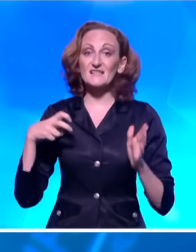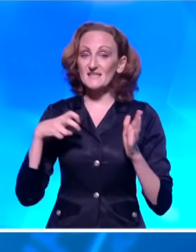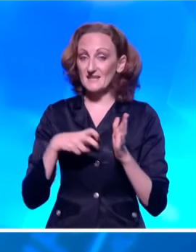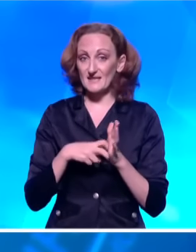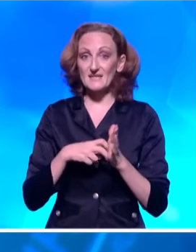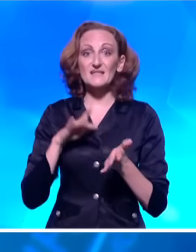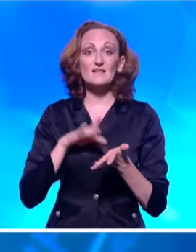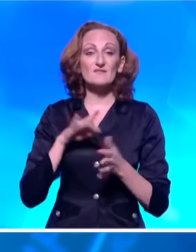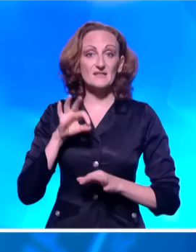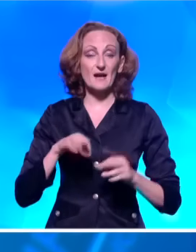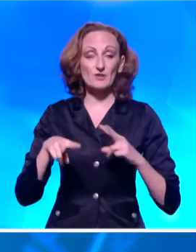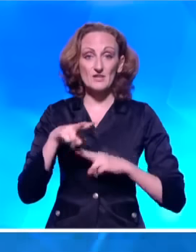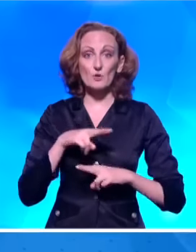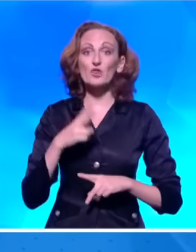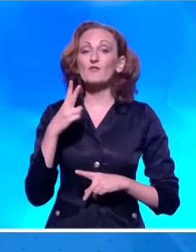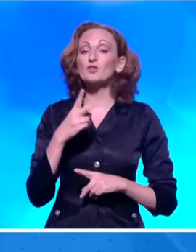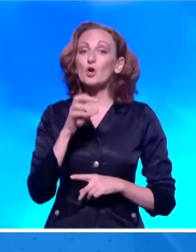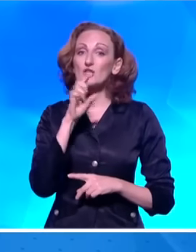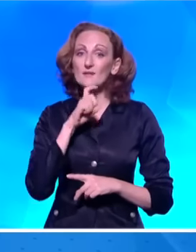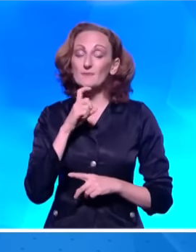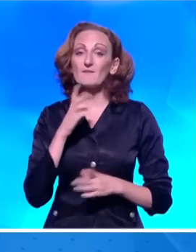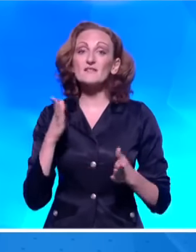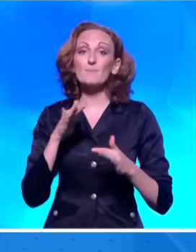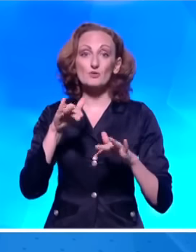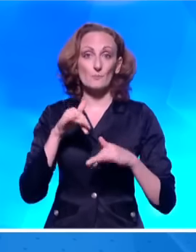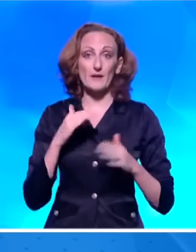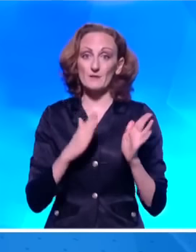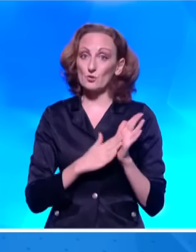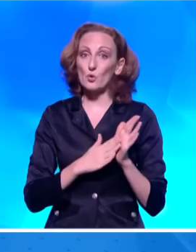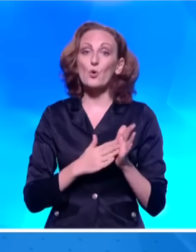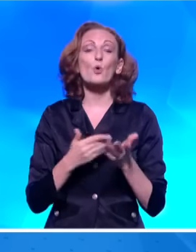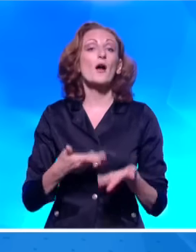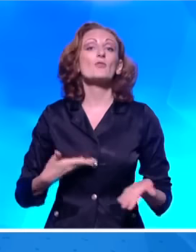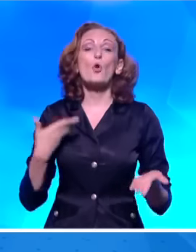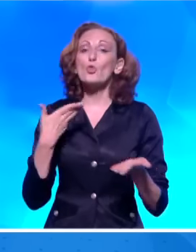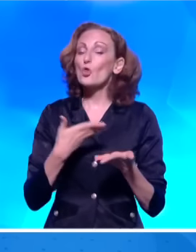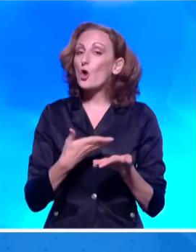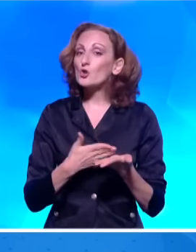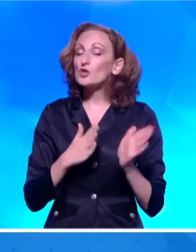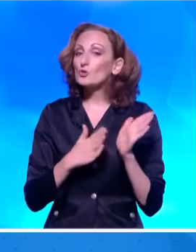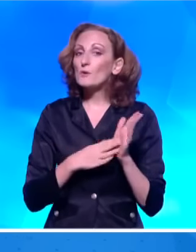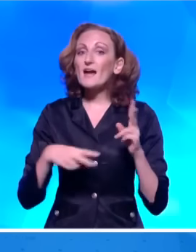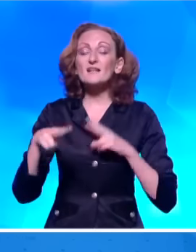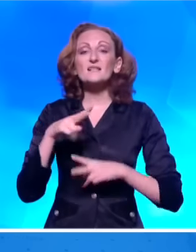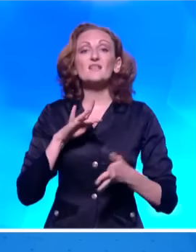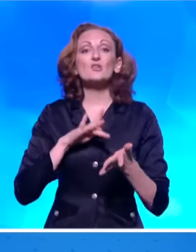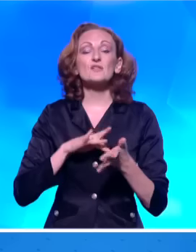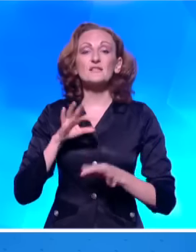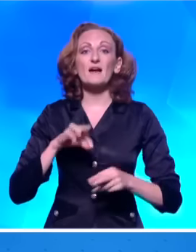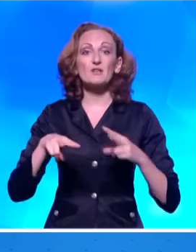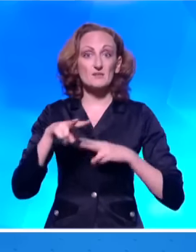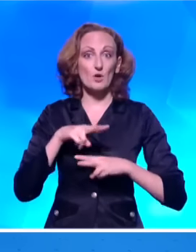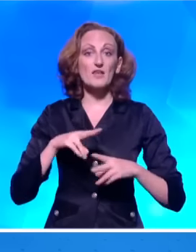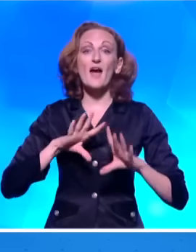ЦИК. На 2 септември започва приемането на документите. Когато постъпят документи, те се разглеждат от Централната избирателна комисия и